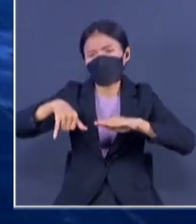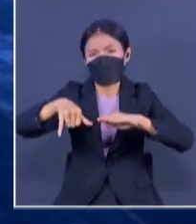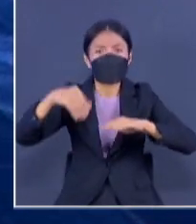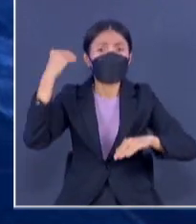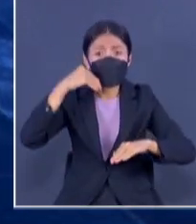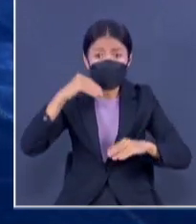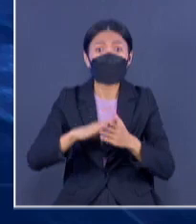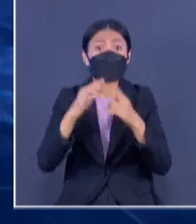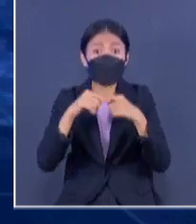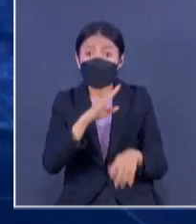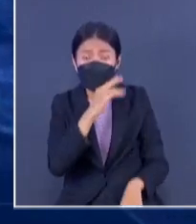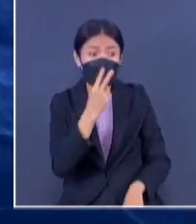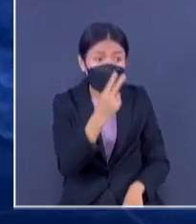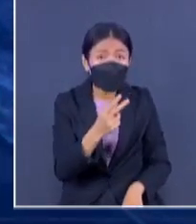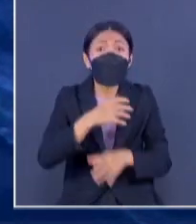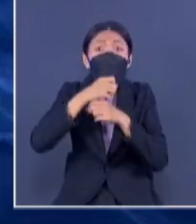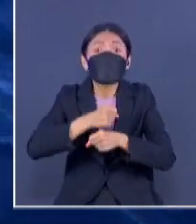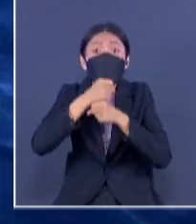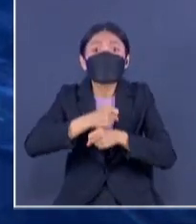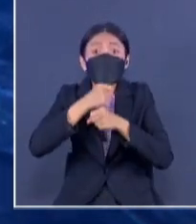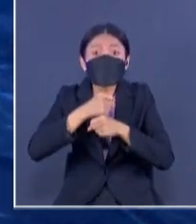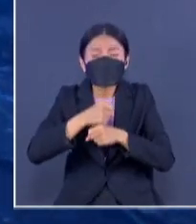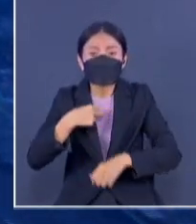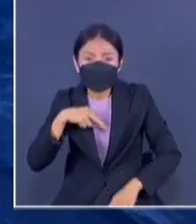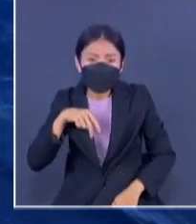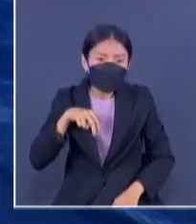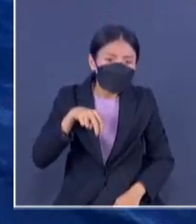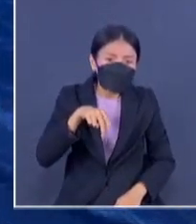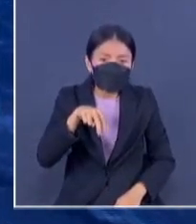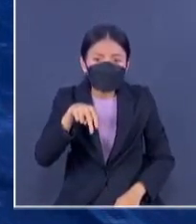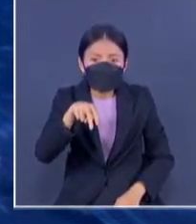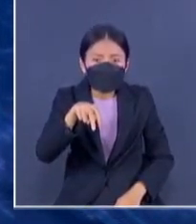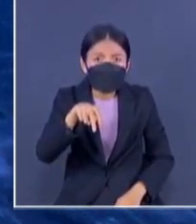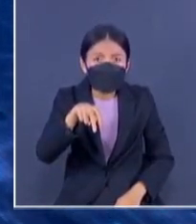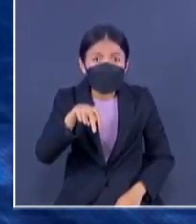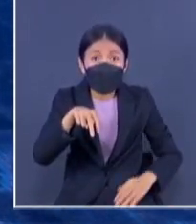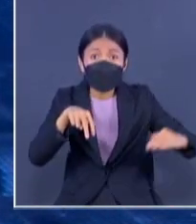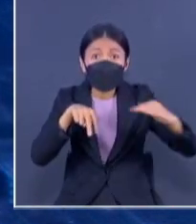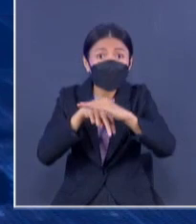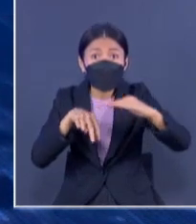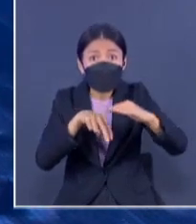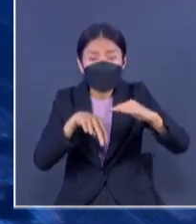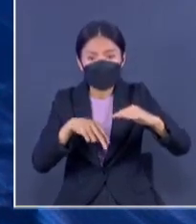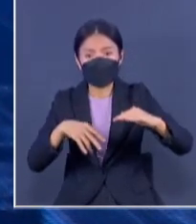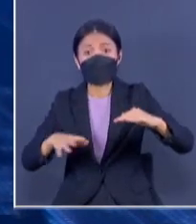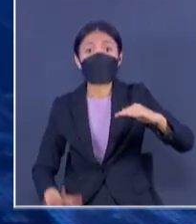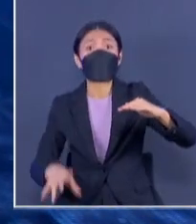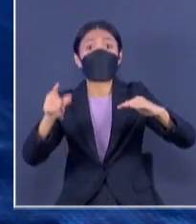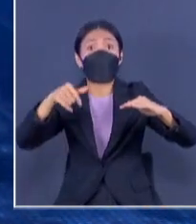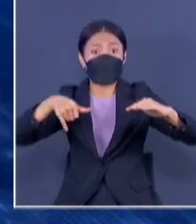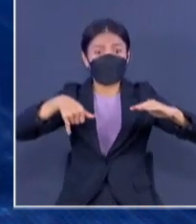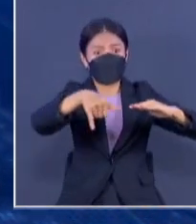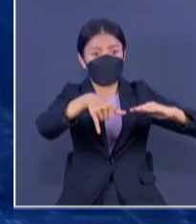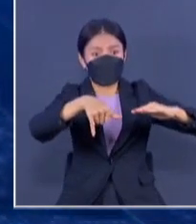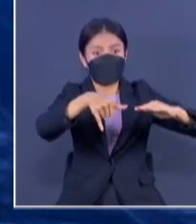ามีคนแก่จะข้ามถนนมันก็จะทำหน้าที่เป็นผู้พิทักษ์ด้วยนะคะด้วยการที่ไปขวางหน้ารถไว้แล้วให้ผู้สูงอายุเดินข้ามถนนไปอย่างปล